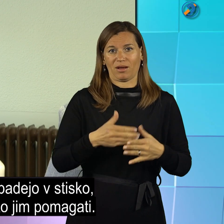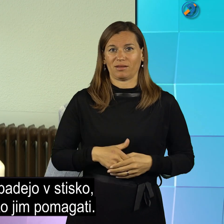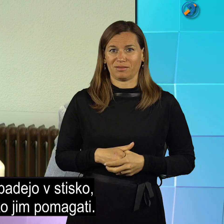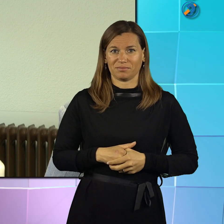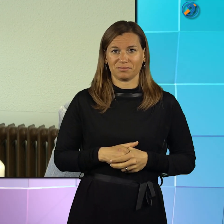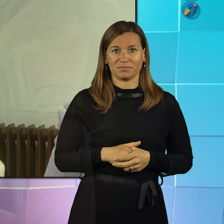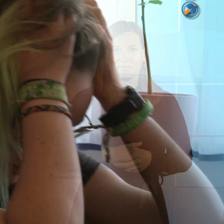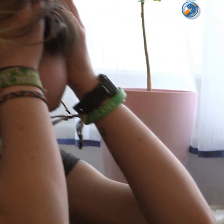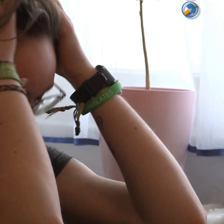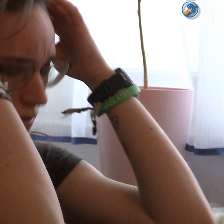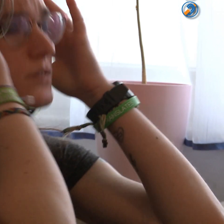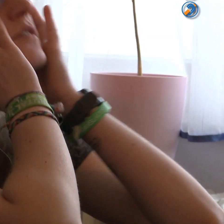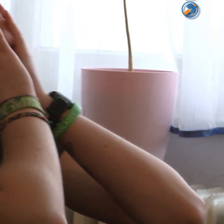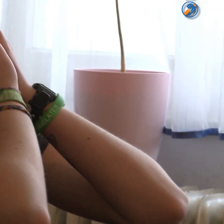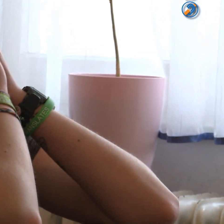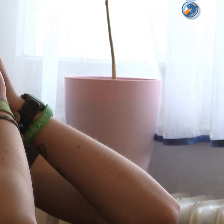pomagati.